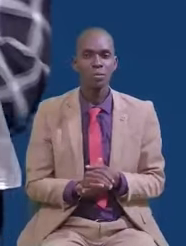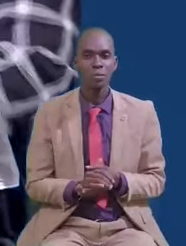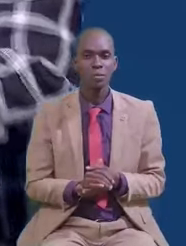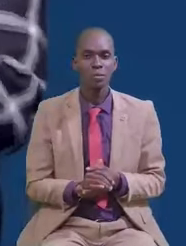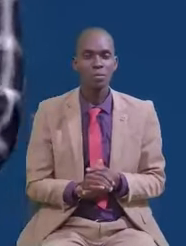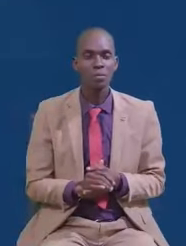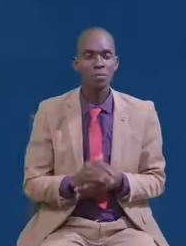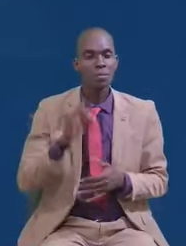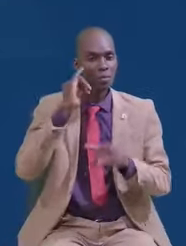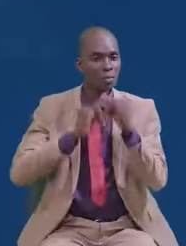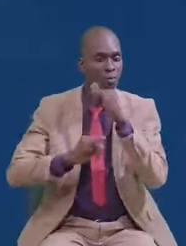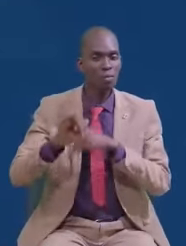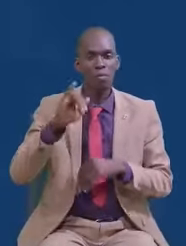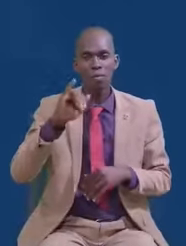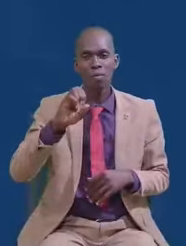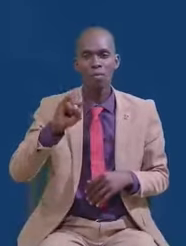Ésaïe 53, verset 1.